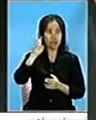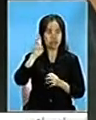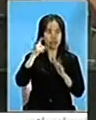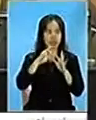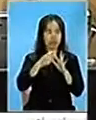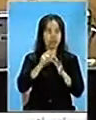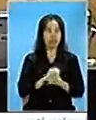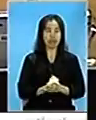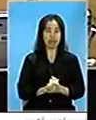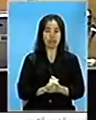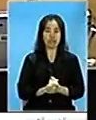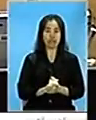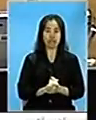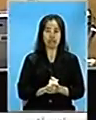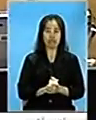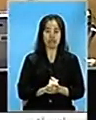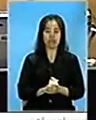คิด